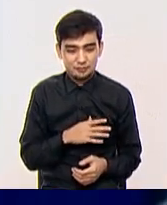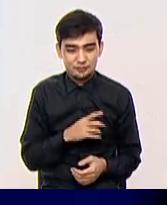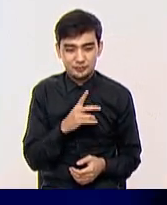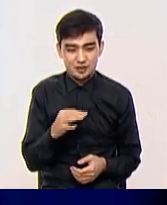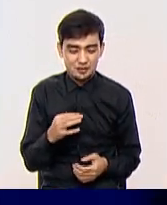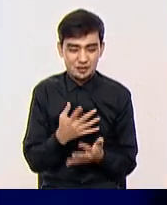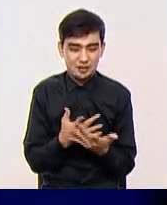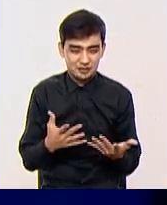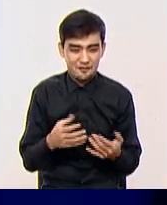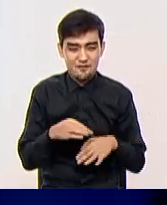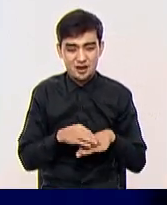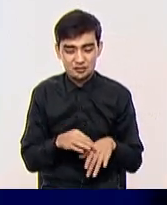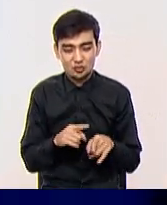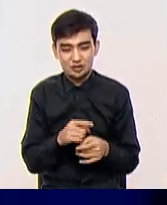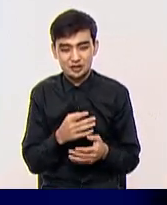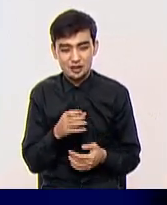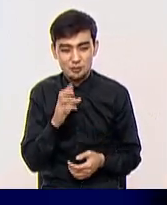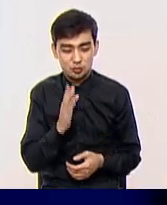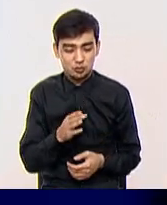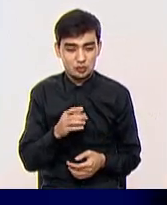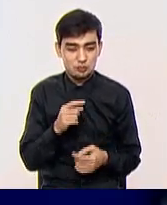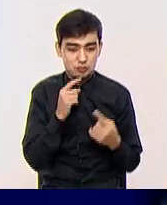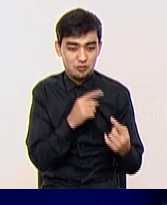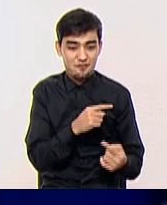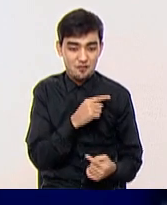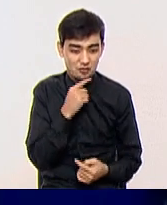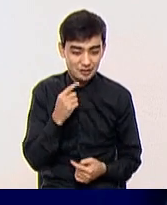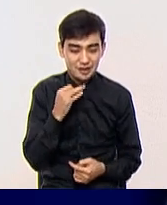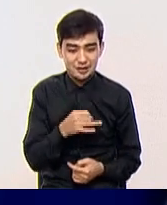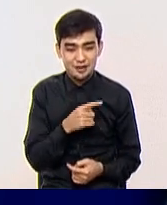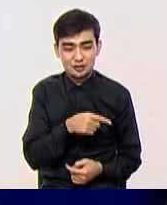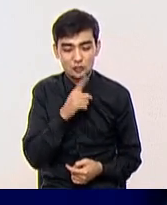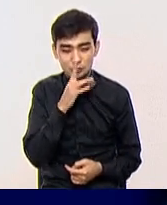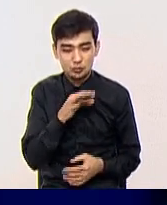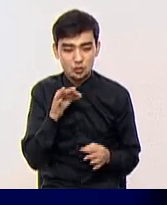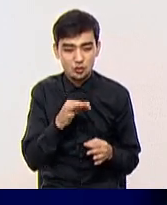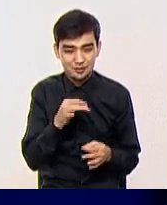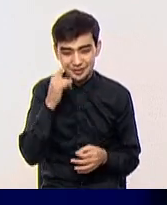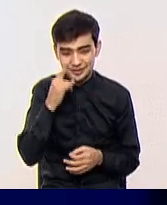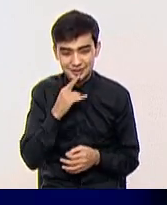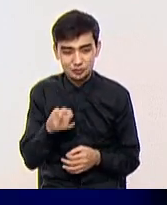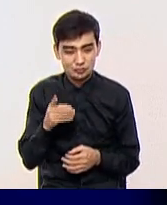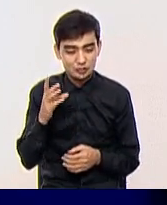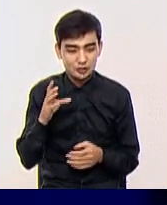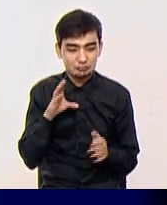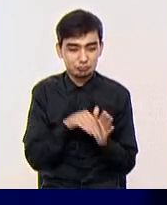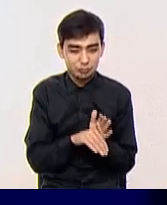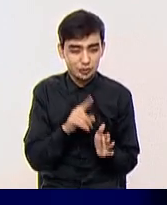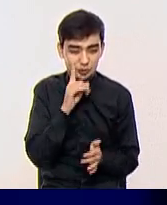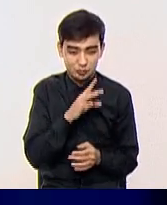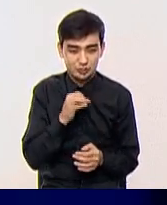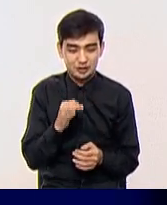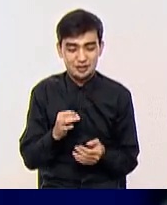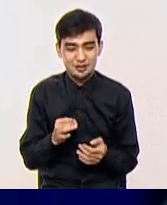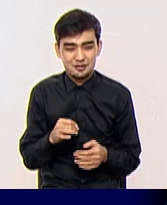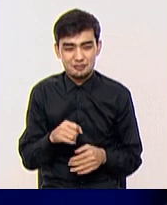различные вещи будут введены против россии они не будут подразумевать под собой казахстан и не будут мешать каким-то деловым